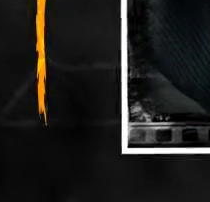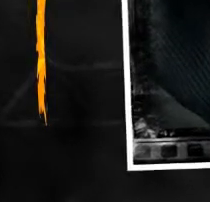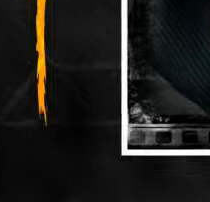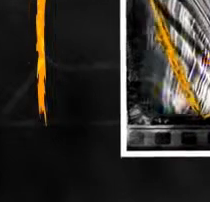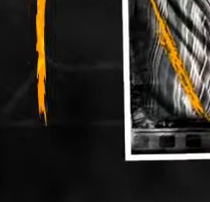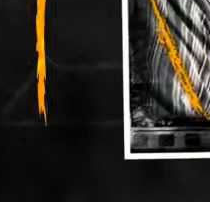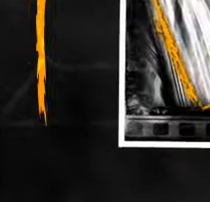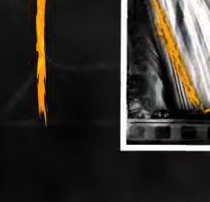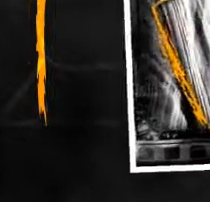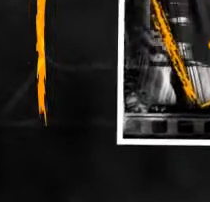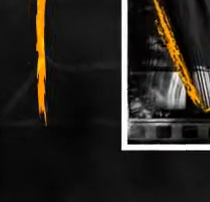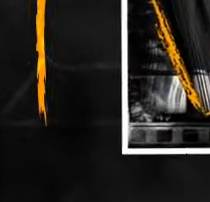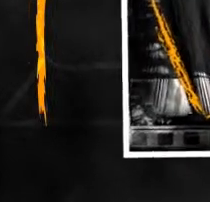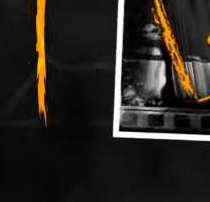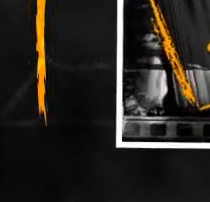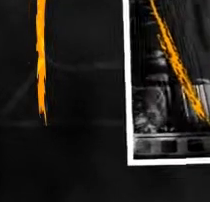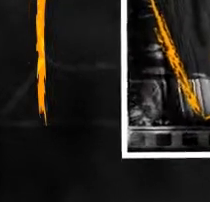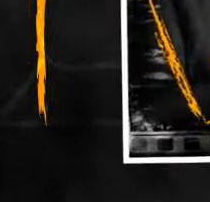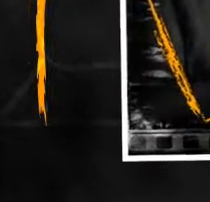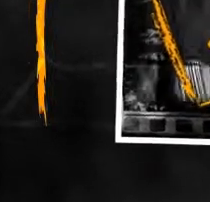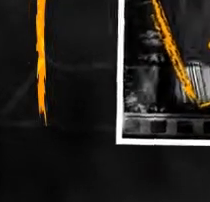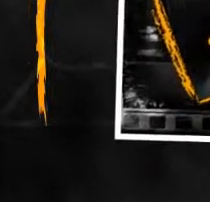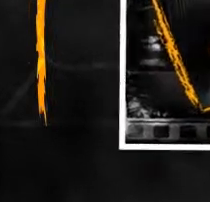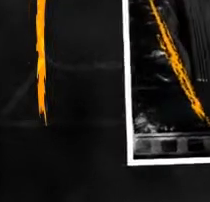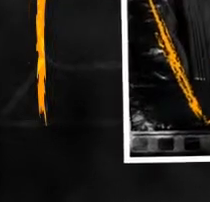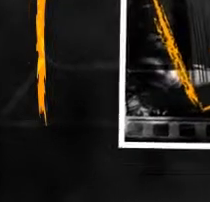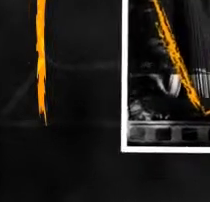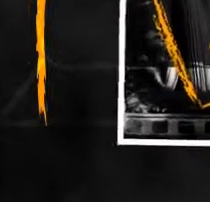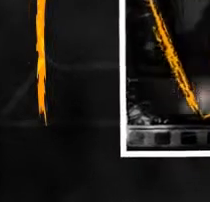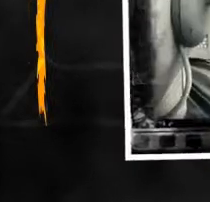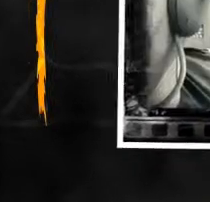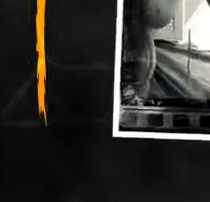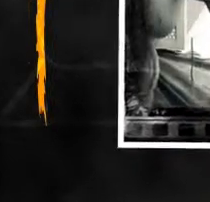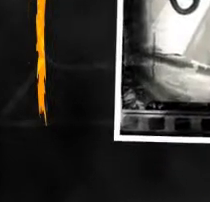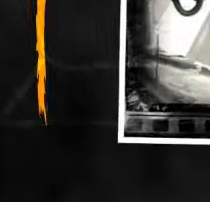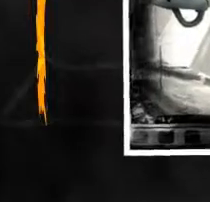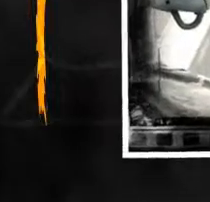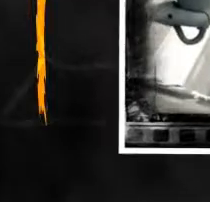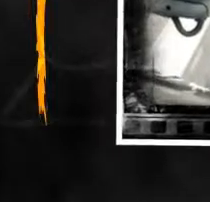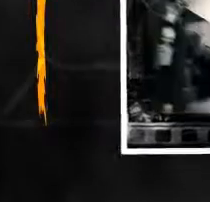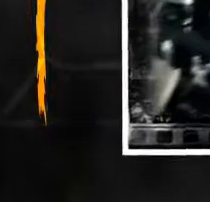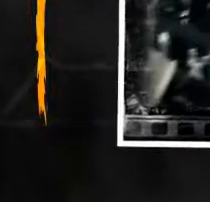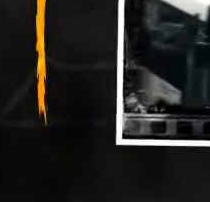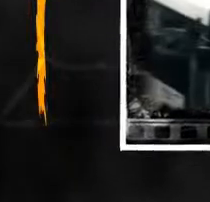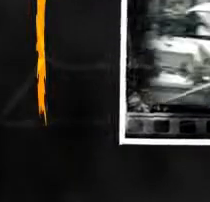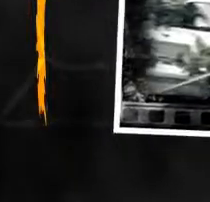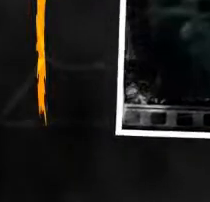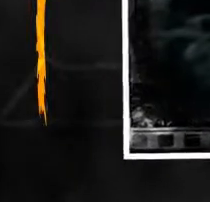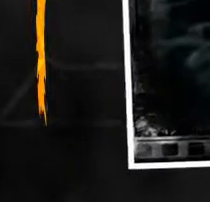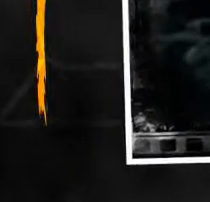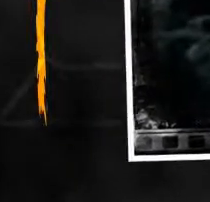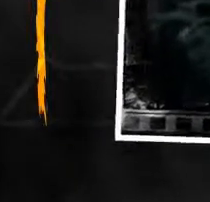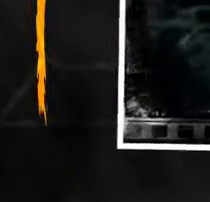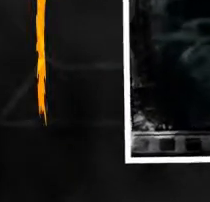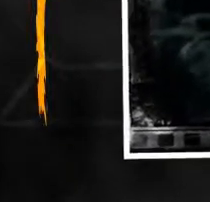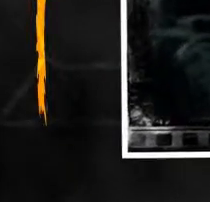اسأل لتعرف من حقك انك تعرف من حقك تعرف حقك بيجي بالقانون اسأل لتعرف من حقك انك تعرف